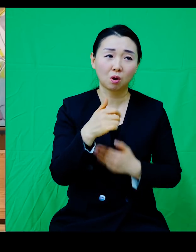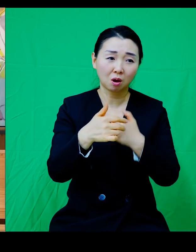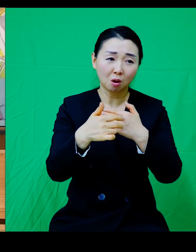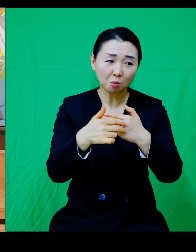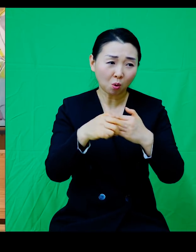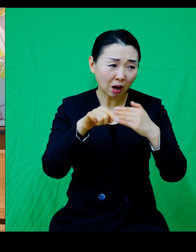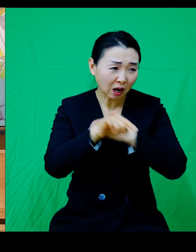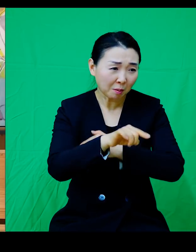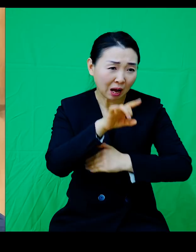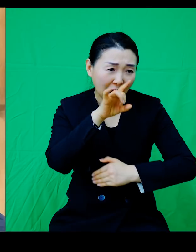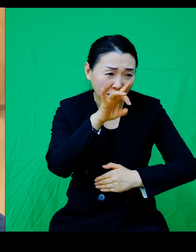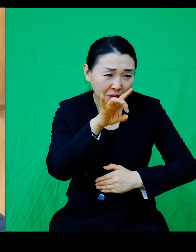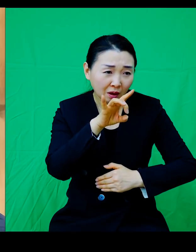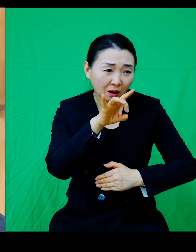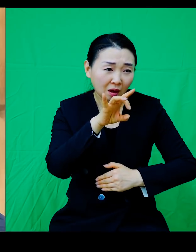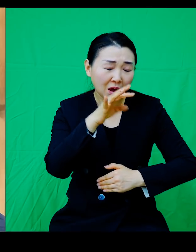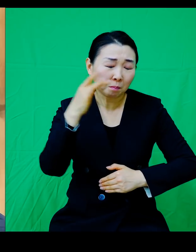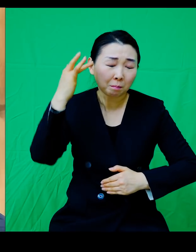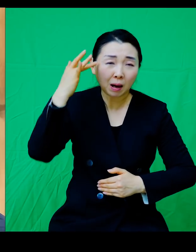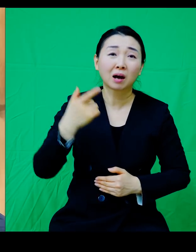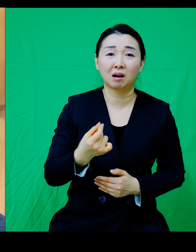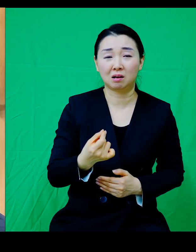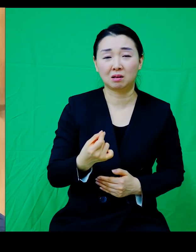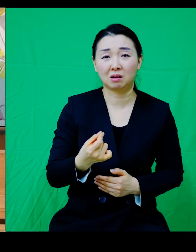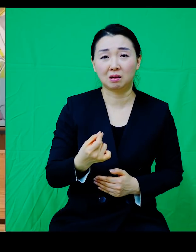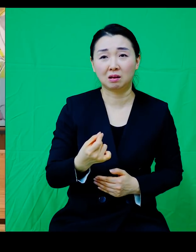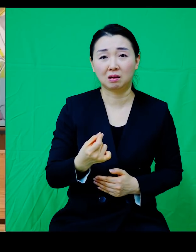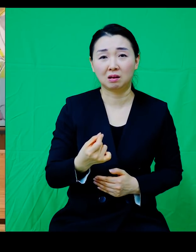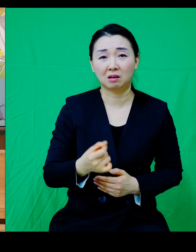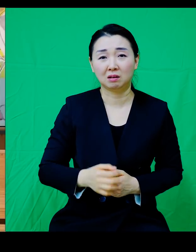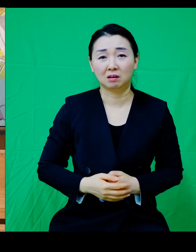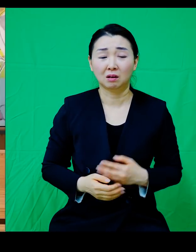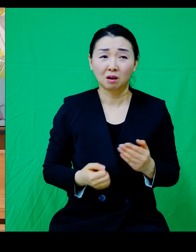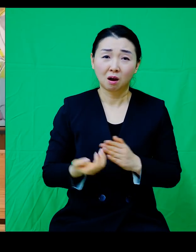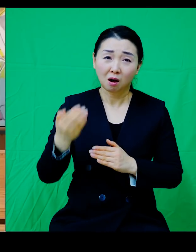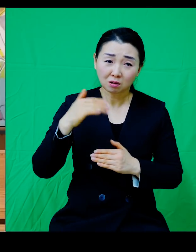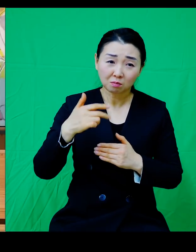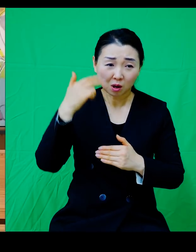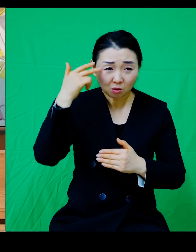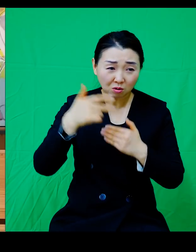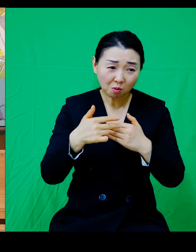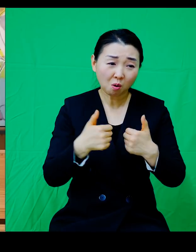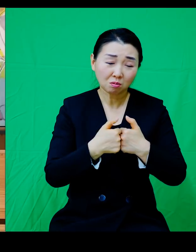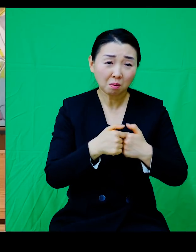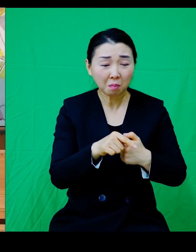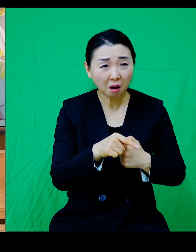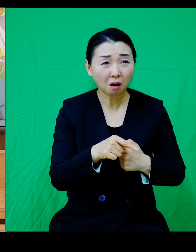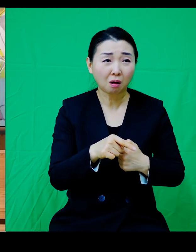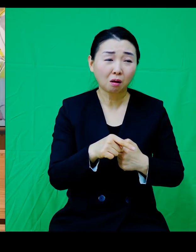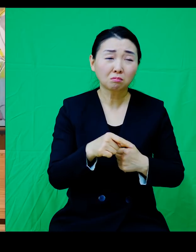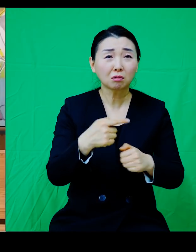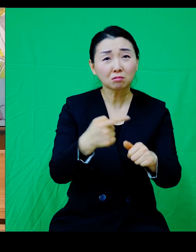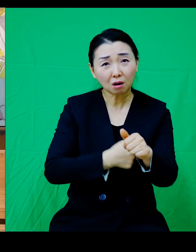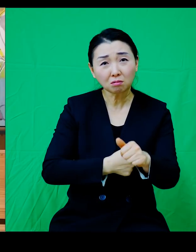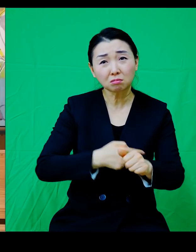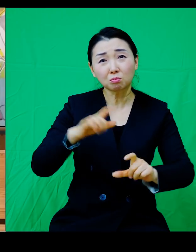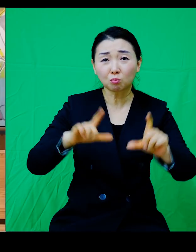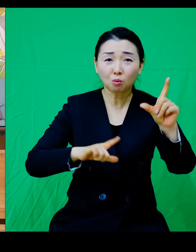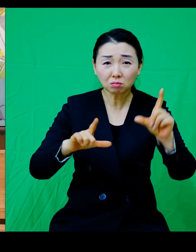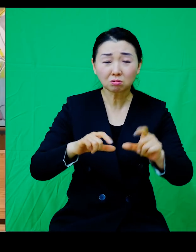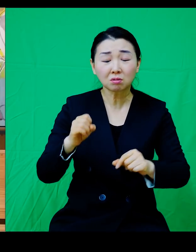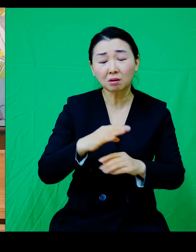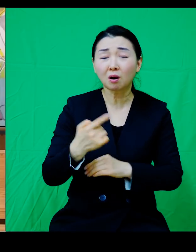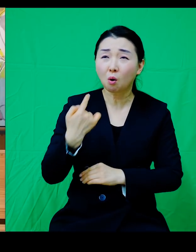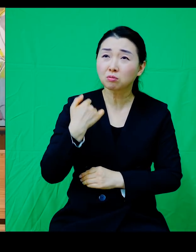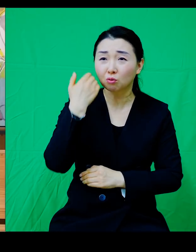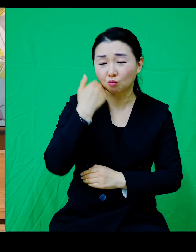그걸 가면 안 되는 곳을 내가 간 것처럼 취급을 받기 때문에 사실 그것이 굉장히 자연스러운 맞아요. 현상이고 내가 어제 누구랑 뭘 하고 놀았는지 그냥